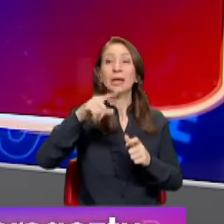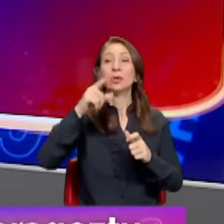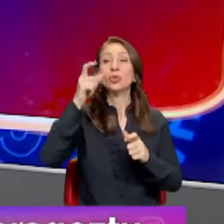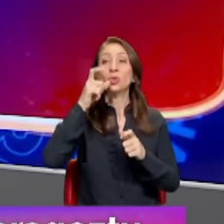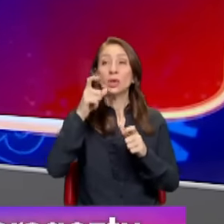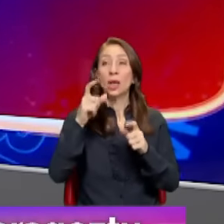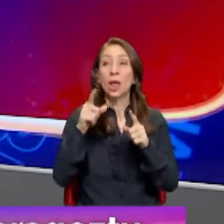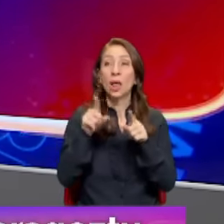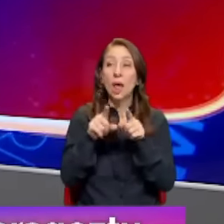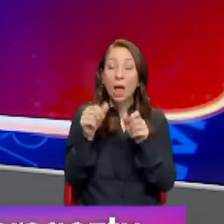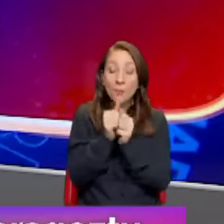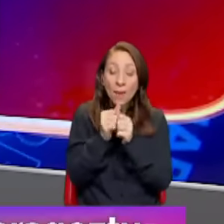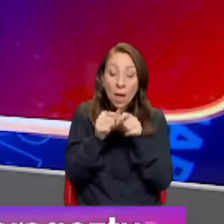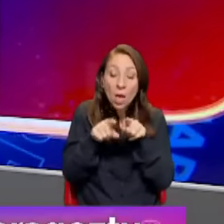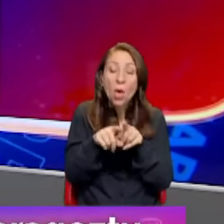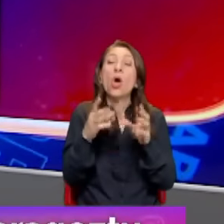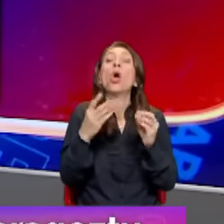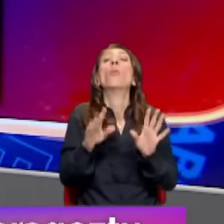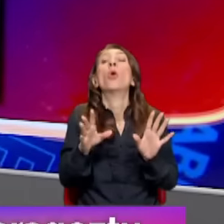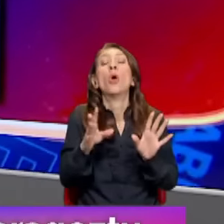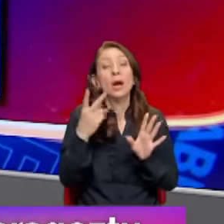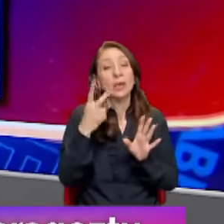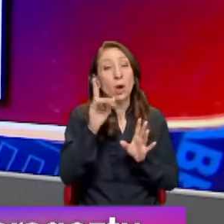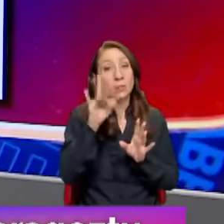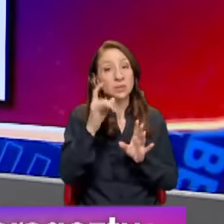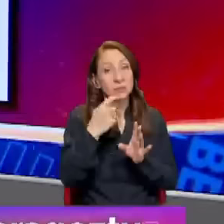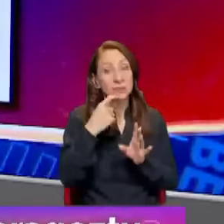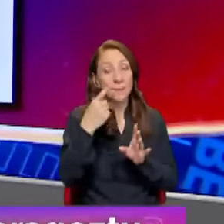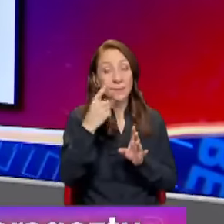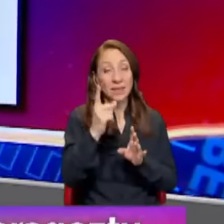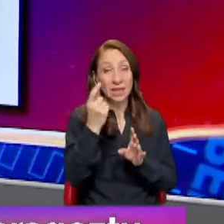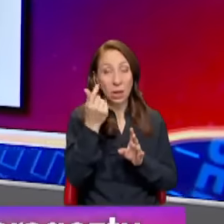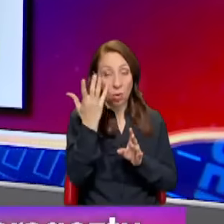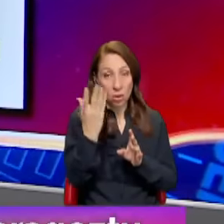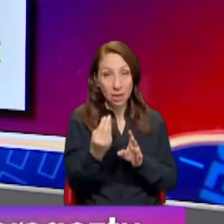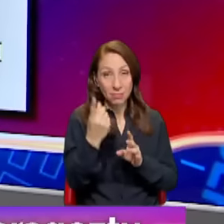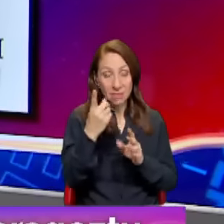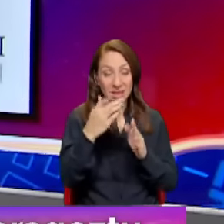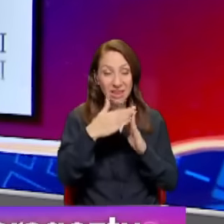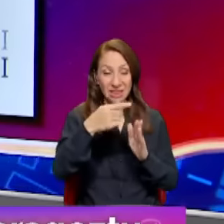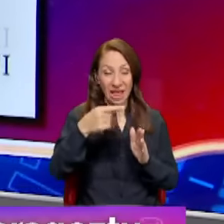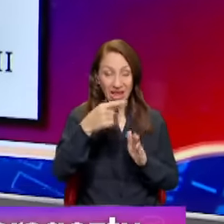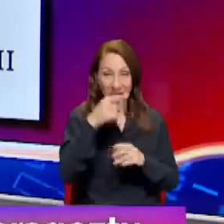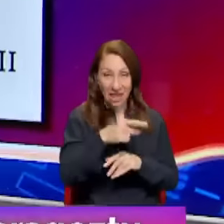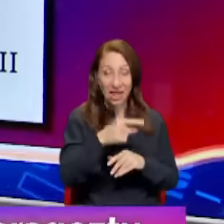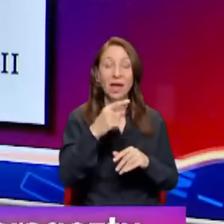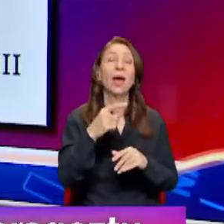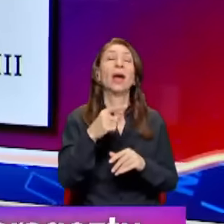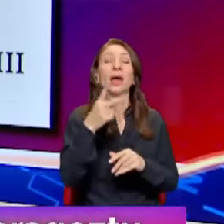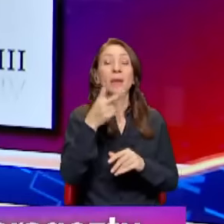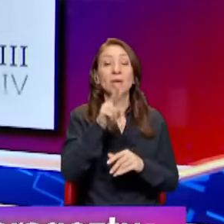Yanına bile yaklaşamıyor 2015 yılında 1.000 L olan bir daire